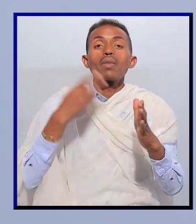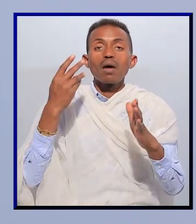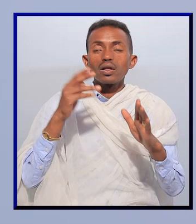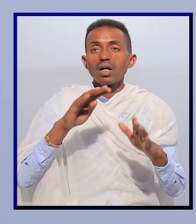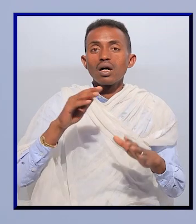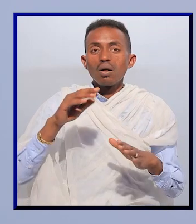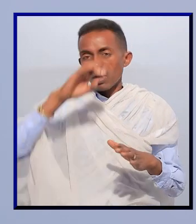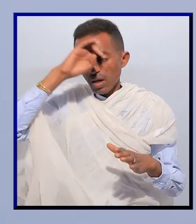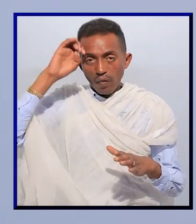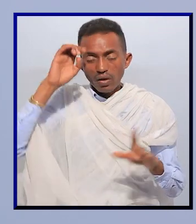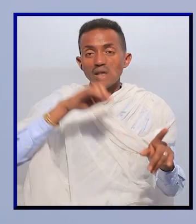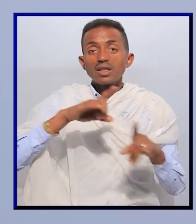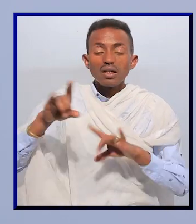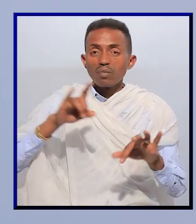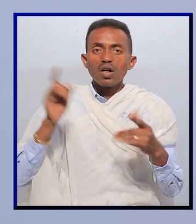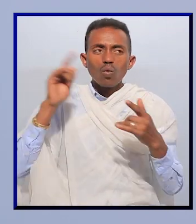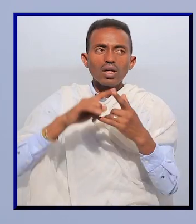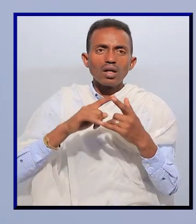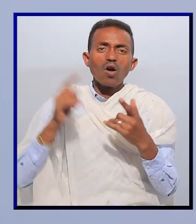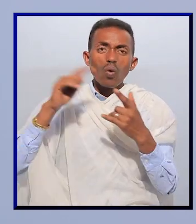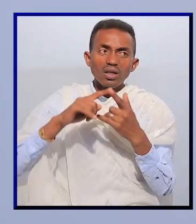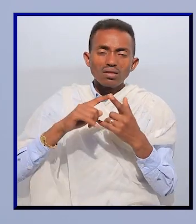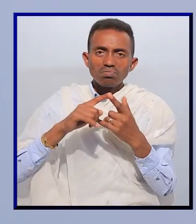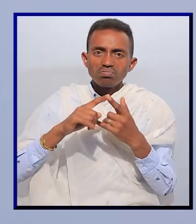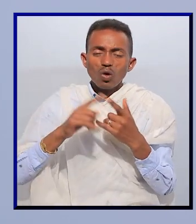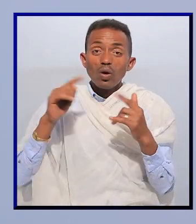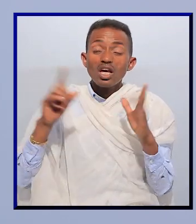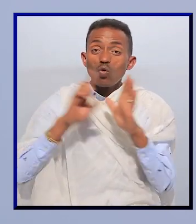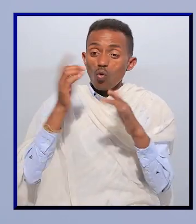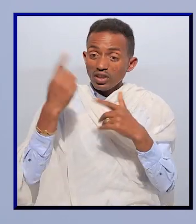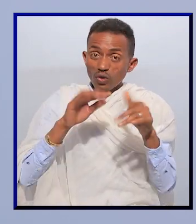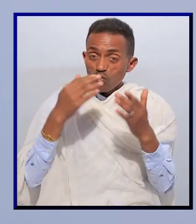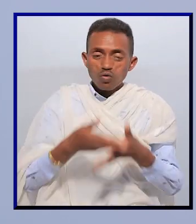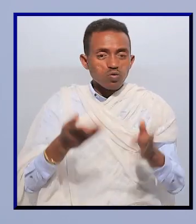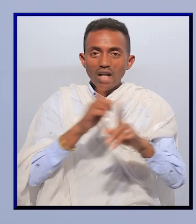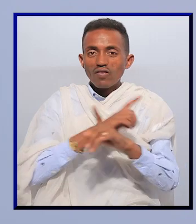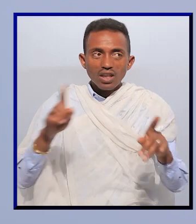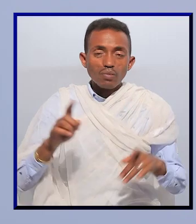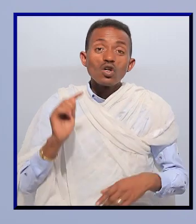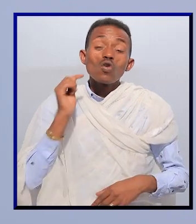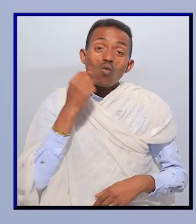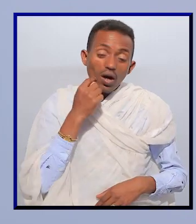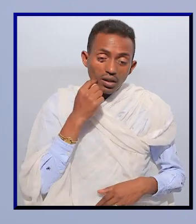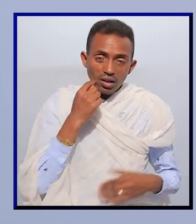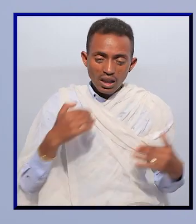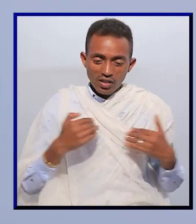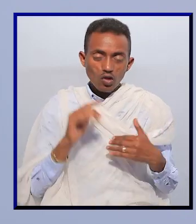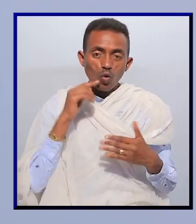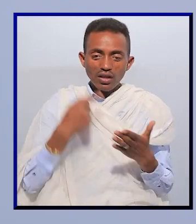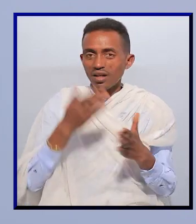ወደ እንትኑ ስንመጣ ግን አልተፈቀደም። በእንስሳት እንኳን አራዊት እንኳን አይሰሩትም አይፈጽሙትም።